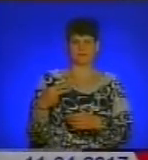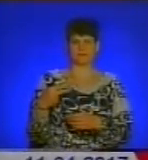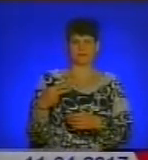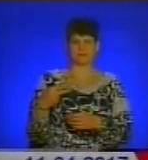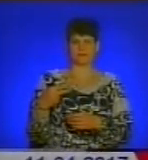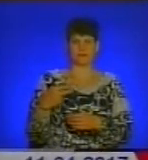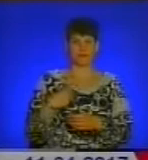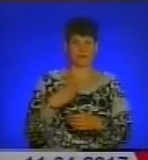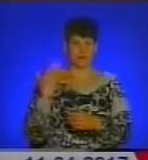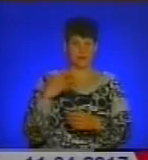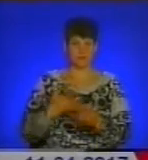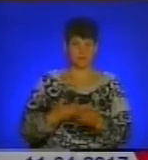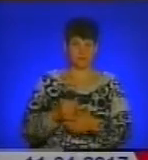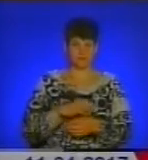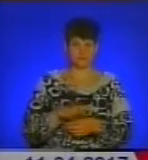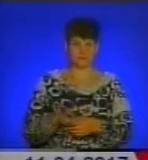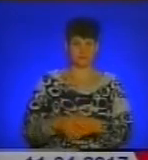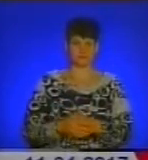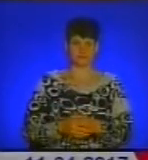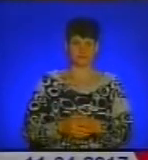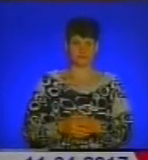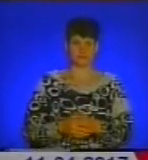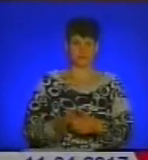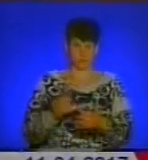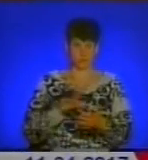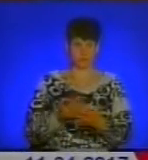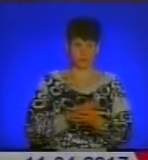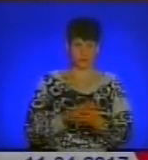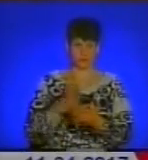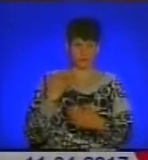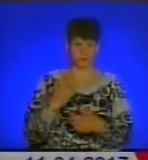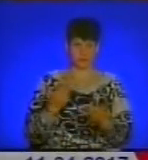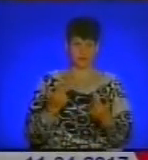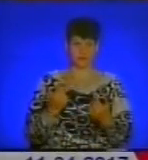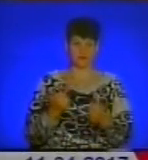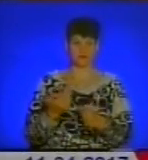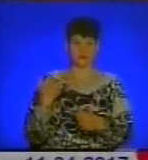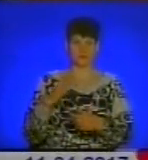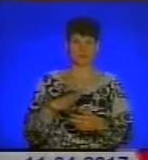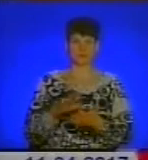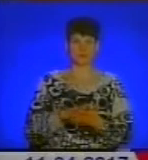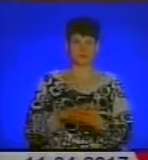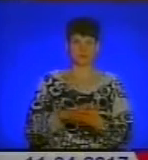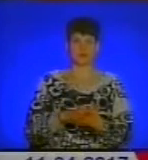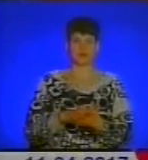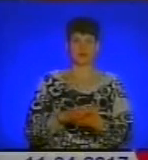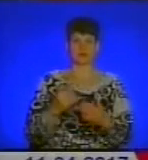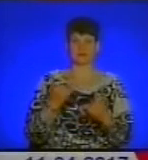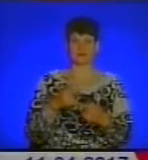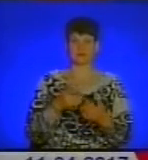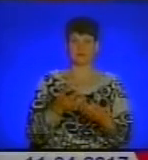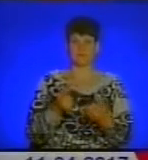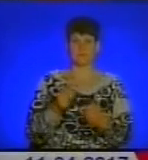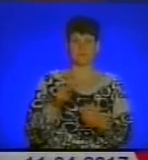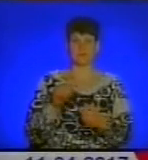25 гривень. Я ж не оплачувала. Що, вони були безкоштовні колись? Так, так. Безкоштовний рецепт повністю. Зараз вони прийняли